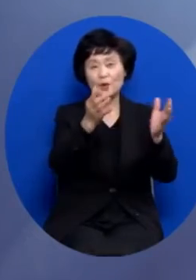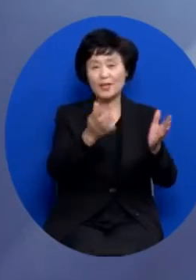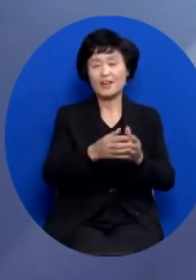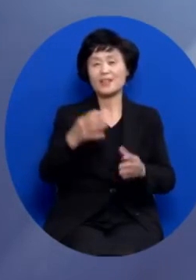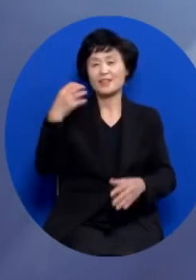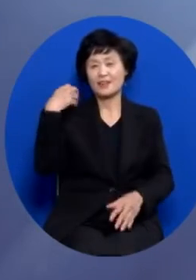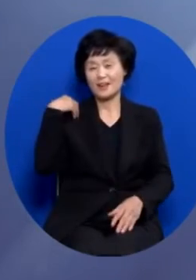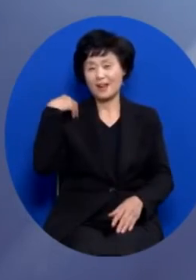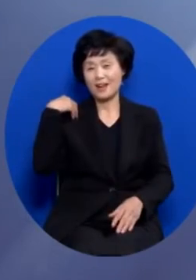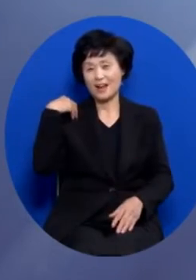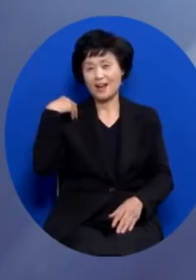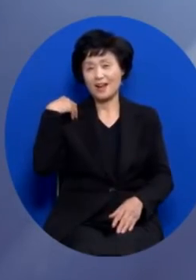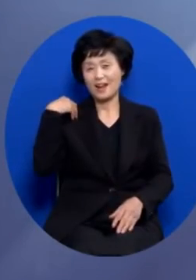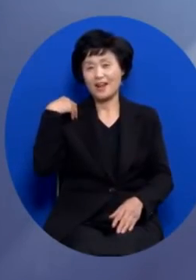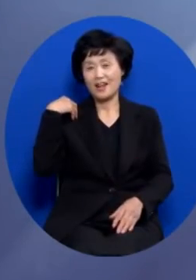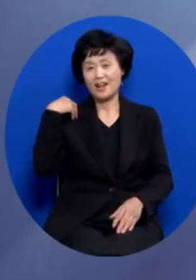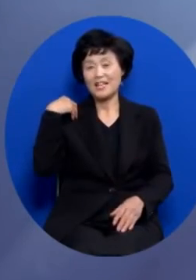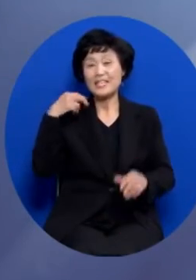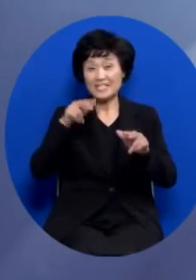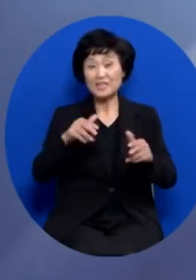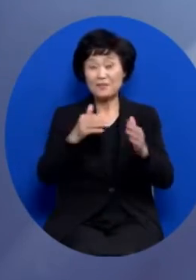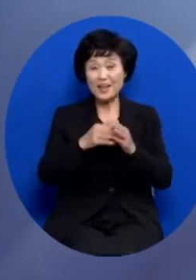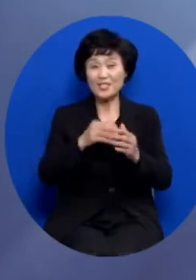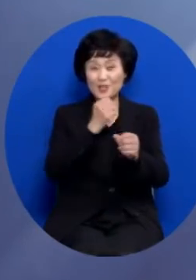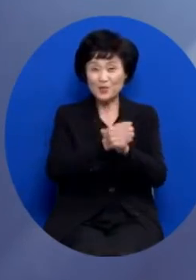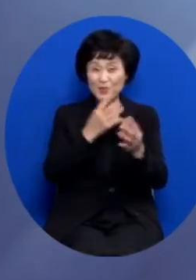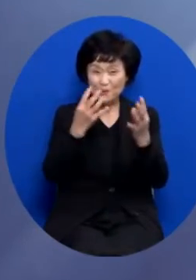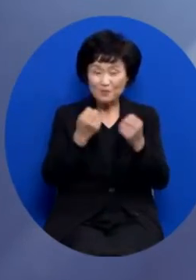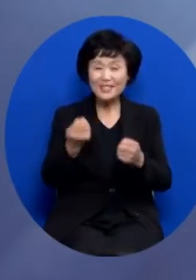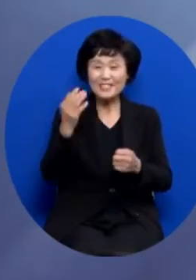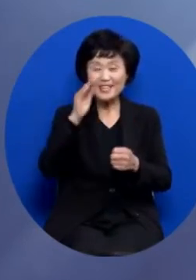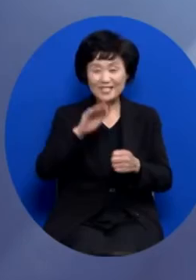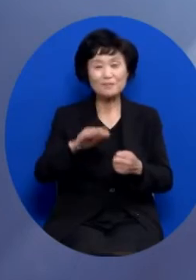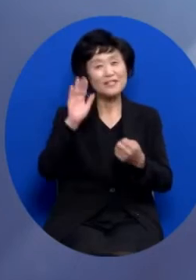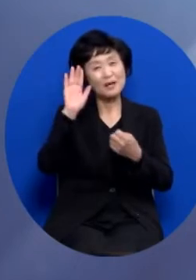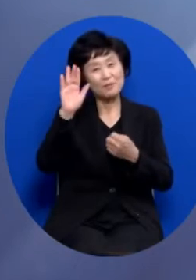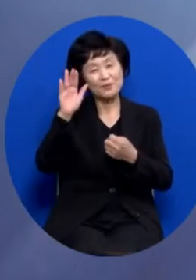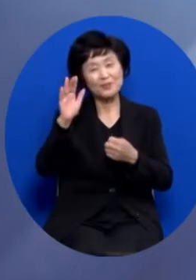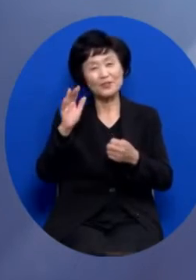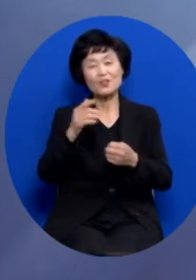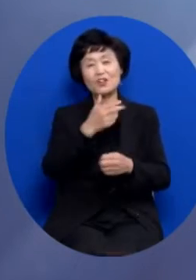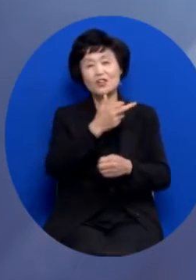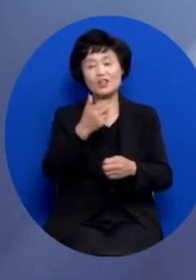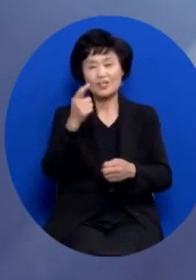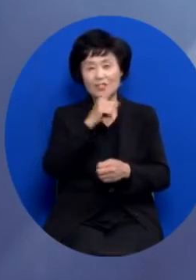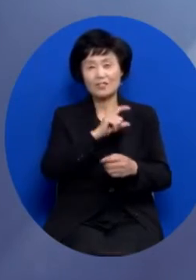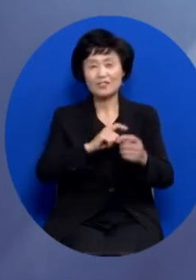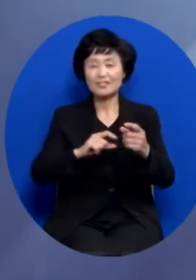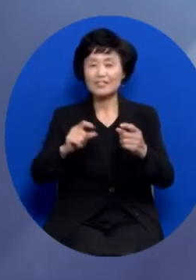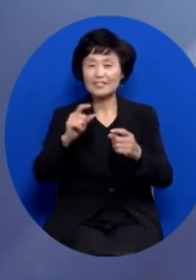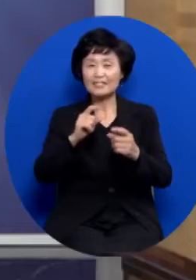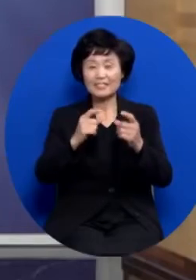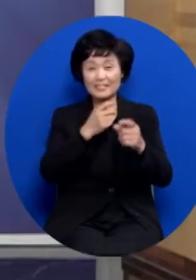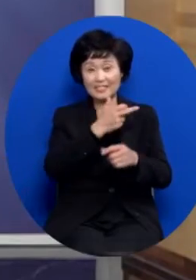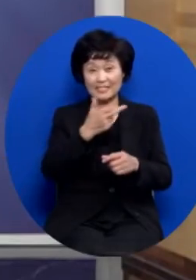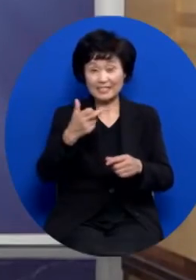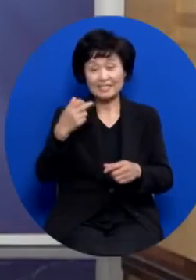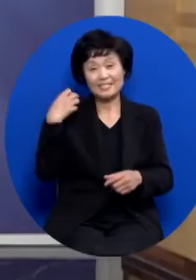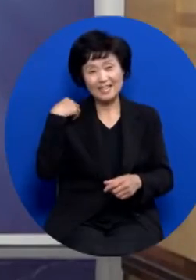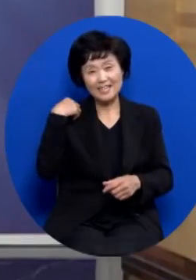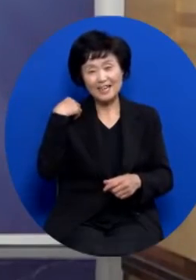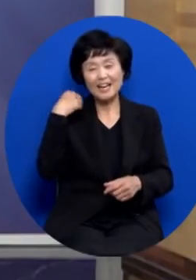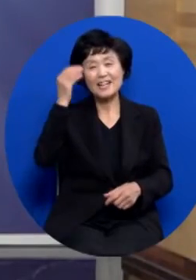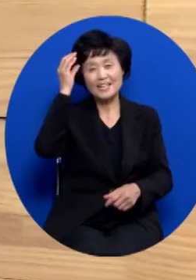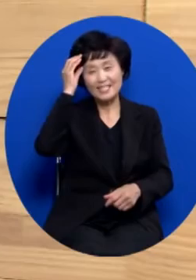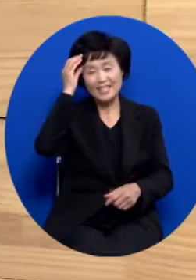더 지금까지도 많이 해오셨지만 그런 부분에 있어서 좀 더 큰 역할을 해주시기를 기대하고 있습니다. 예, 오늘 말씀